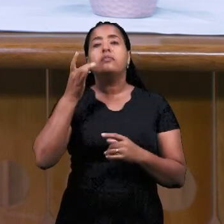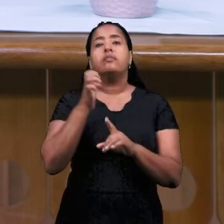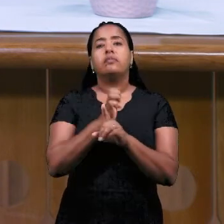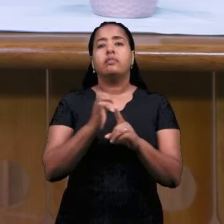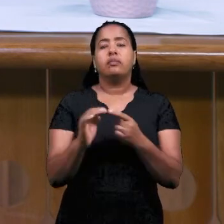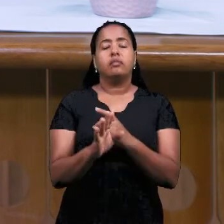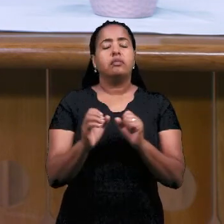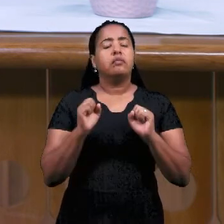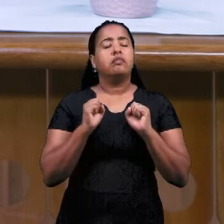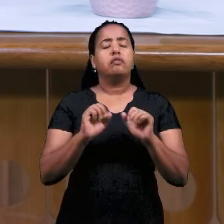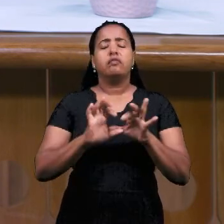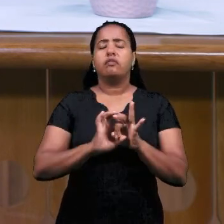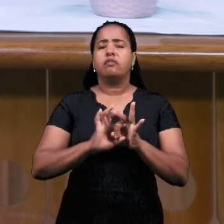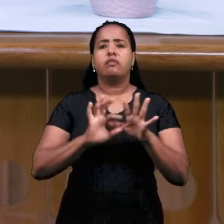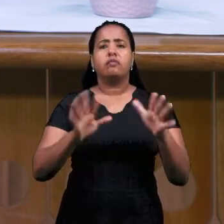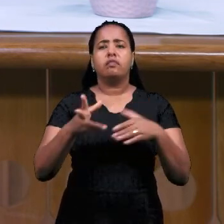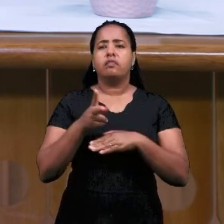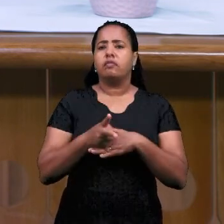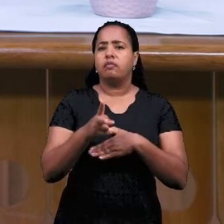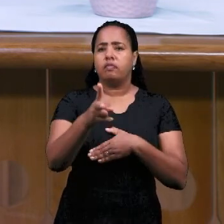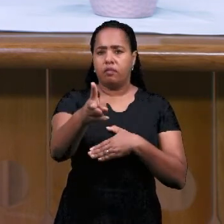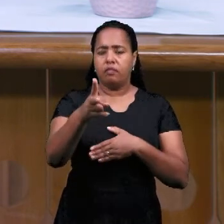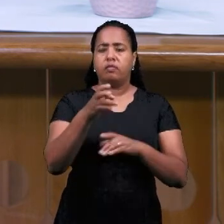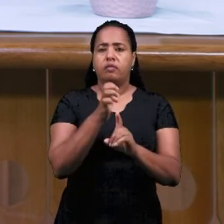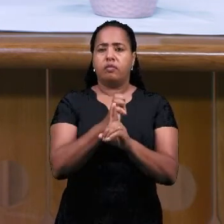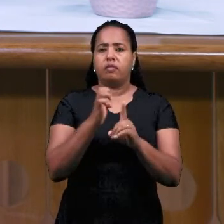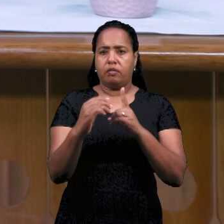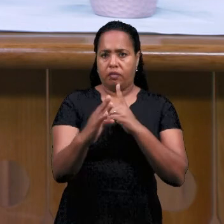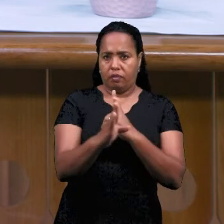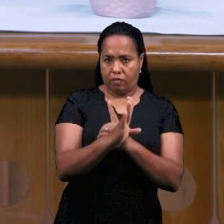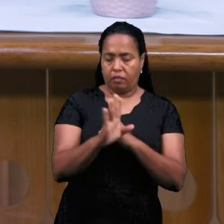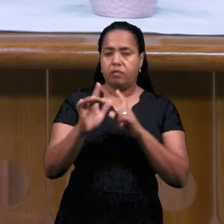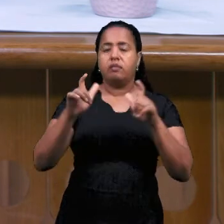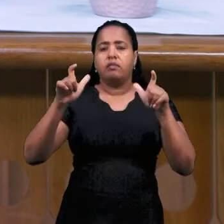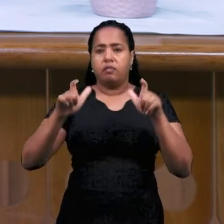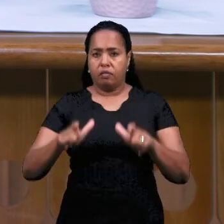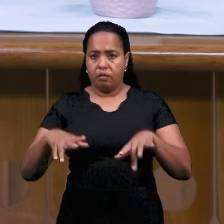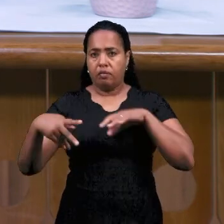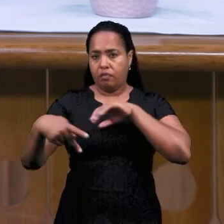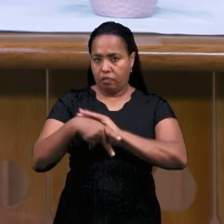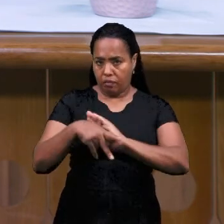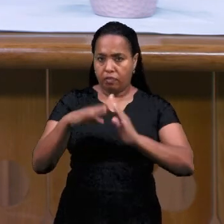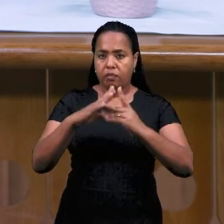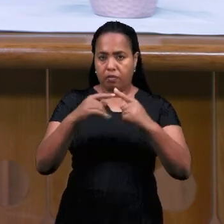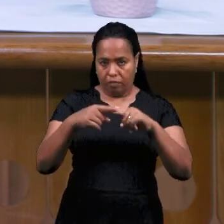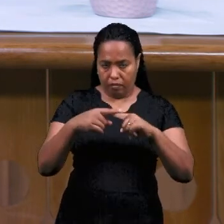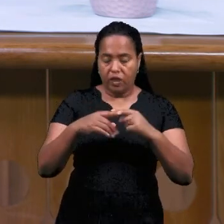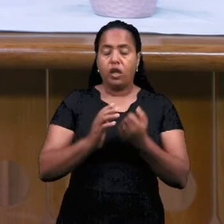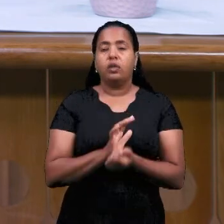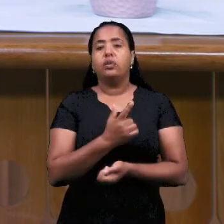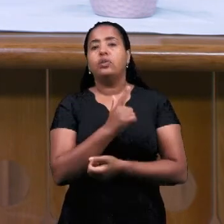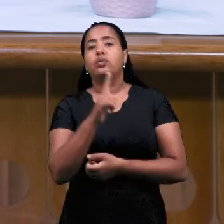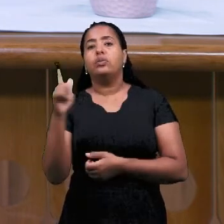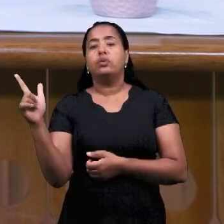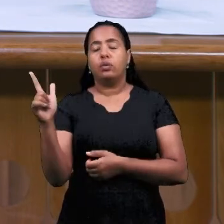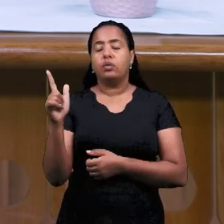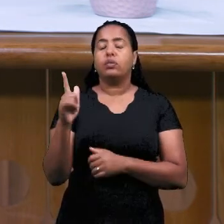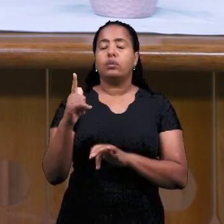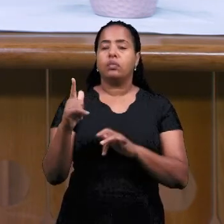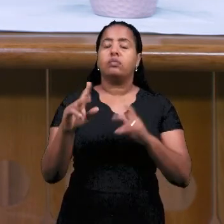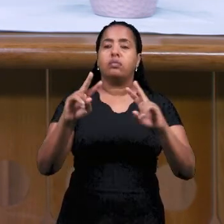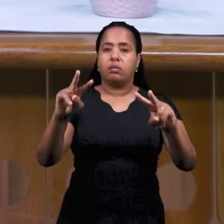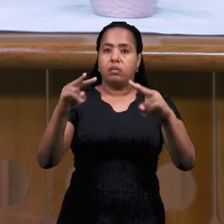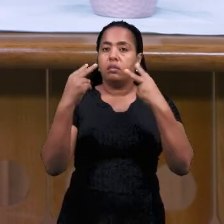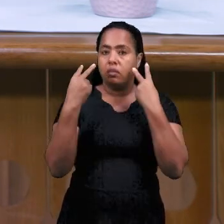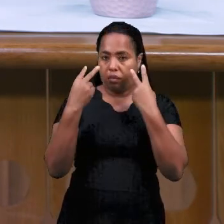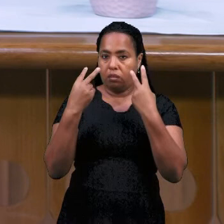ils pourront être volontaires pour donner la continuité de l'école biblique localement, dans sa propre église. Et les frères qui sont en train de participer